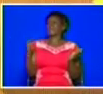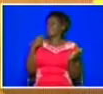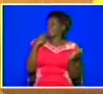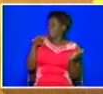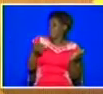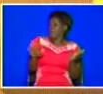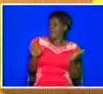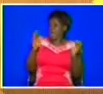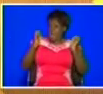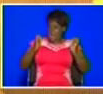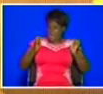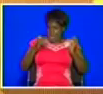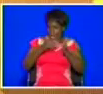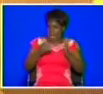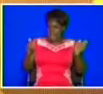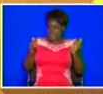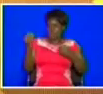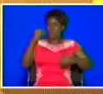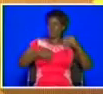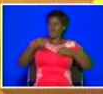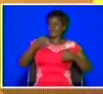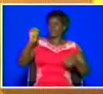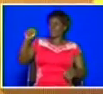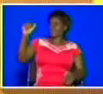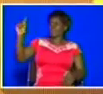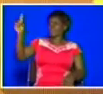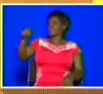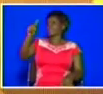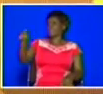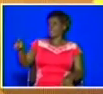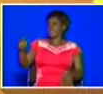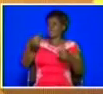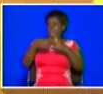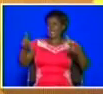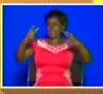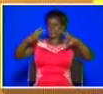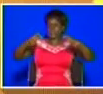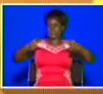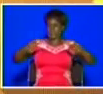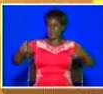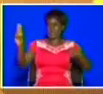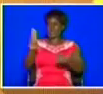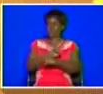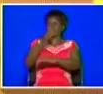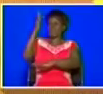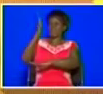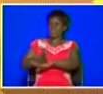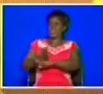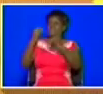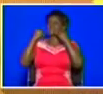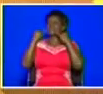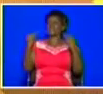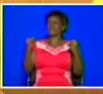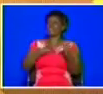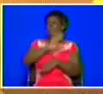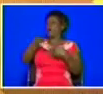kwamba tume ya maadili na kukabiliana na ufisadi SEC ilikosea kwa kuanza kufanya uchunguzi kwa kutumia taarifa gushi, akidai